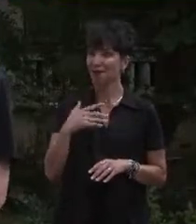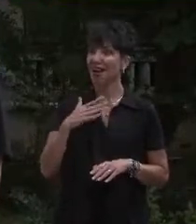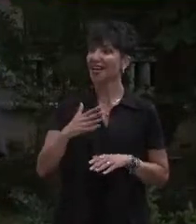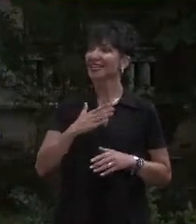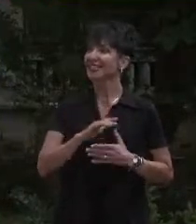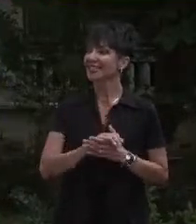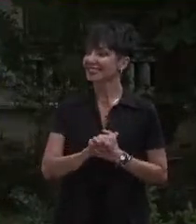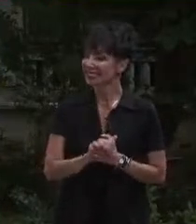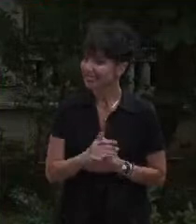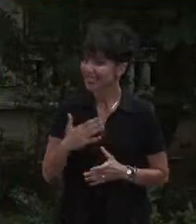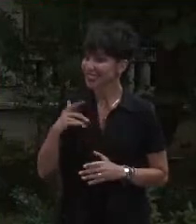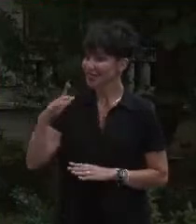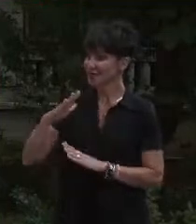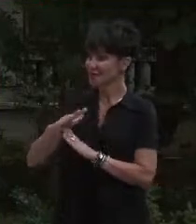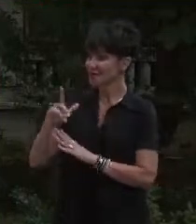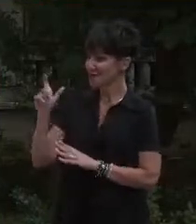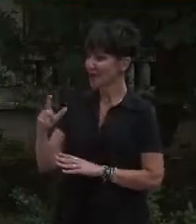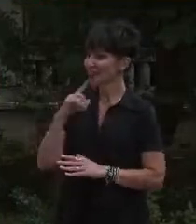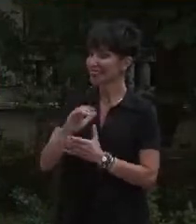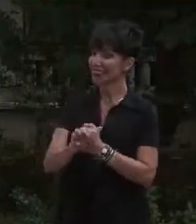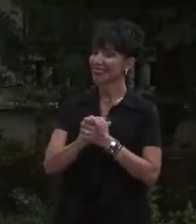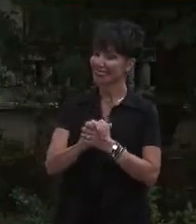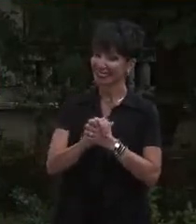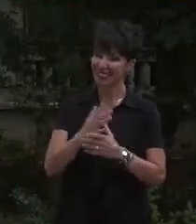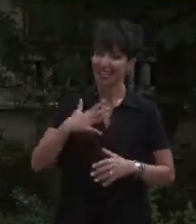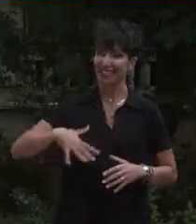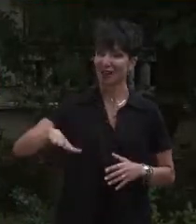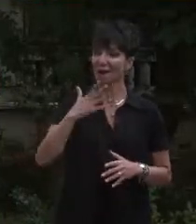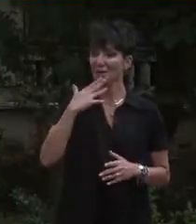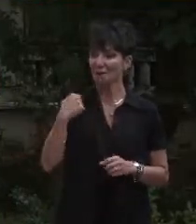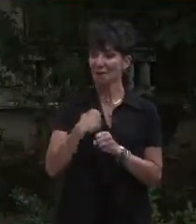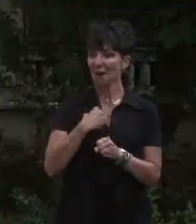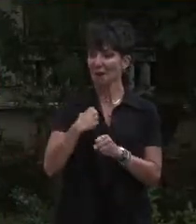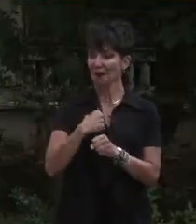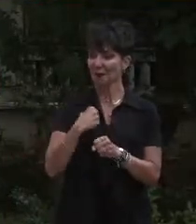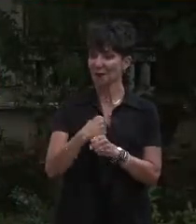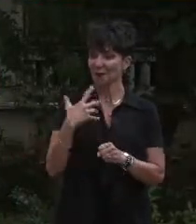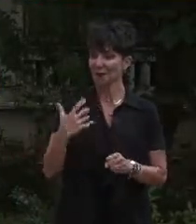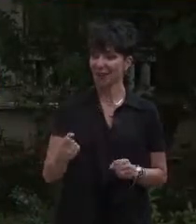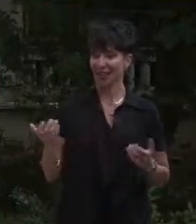στα παιδιά, κύριε Προέδρε, συγχαρητήρια για όλο το έργο σας.